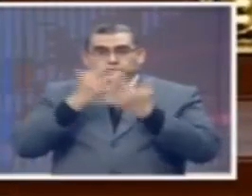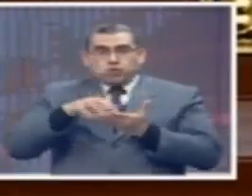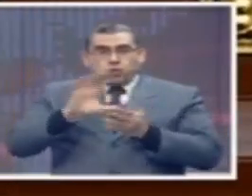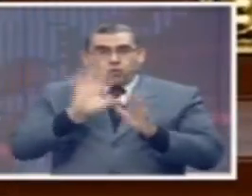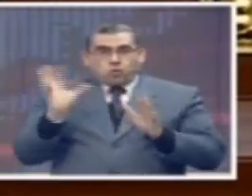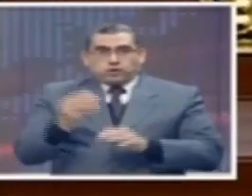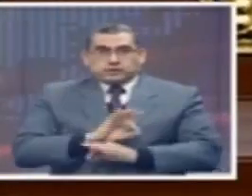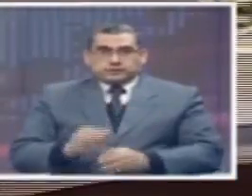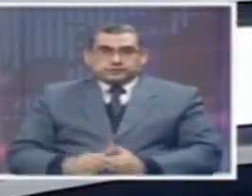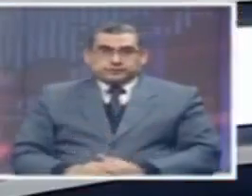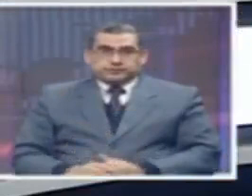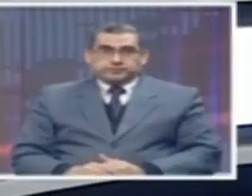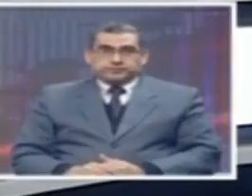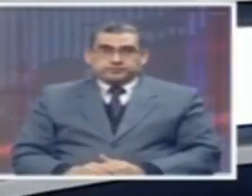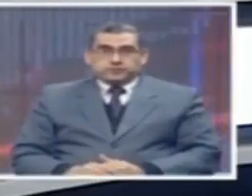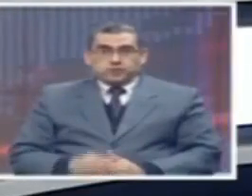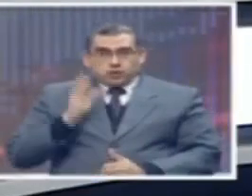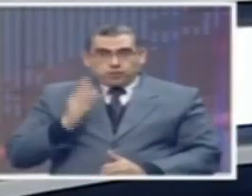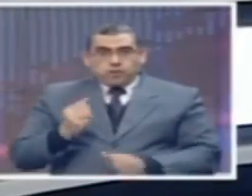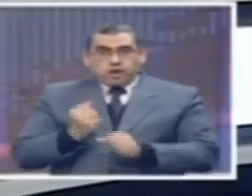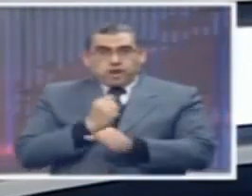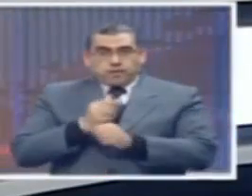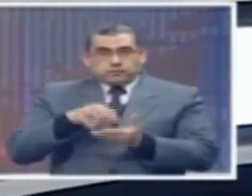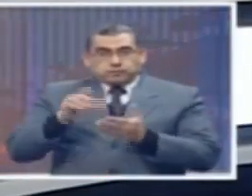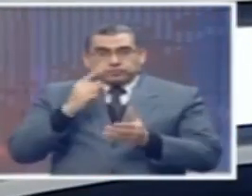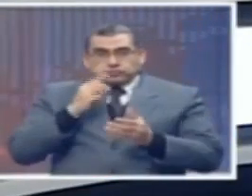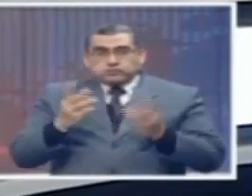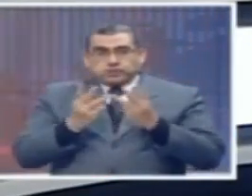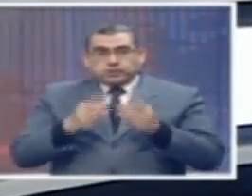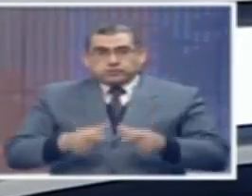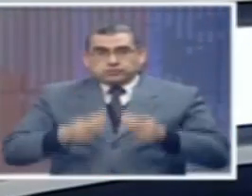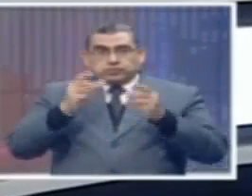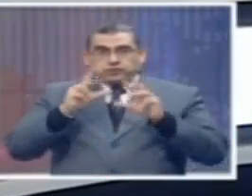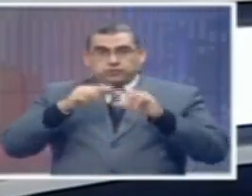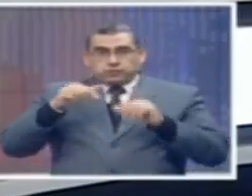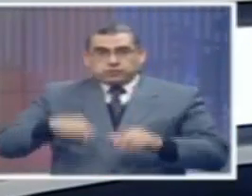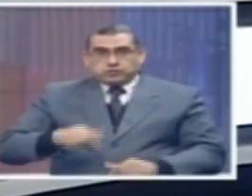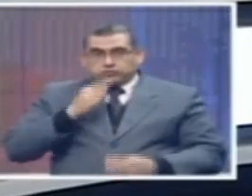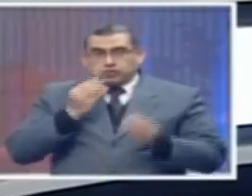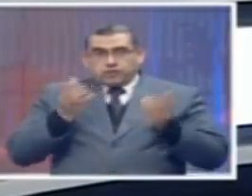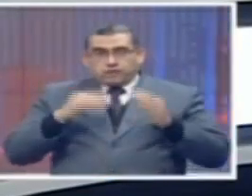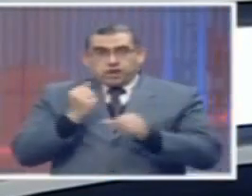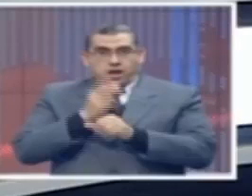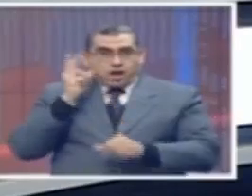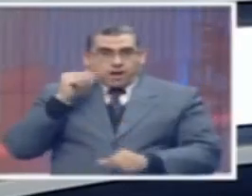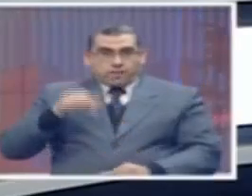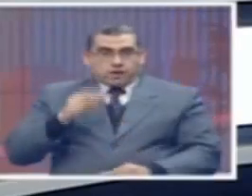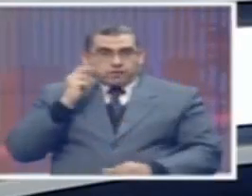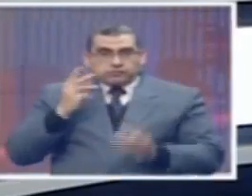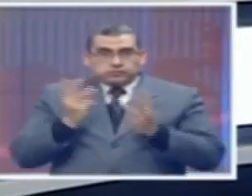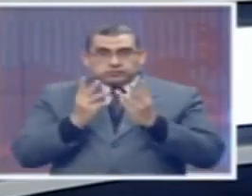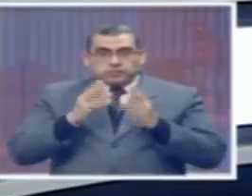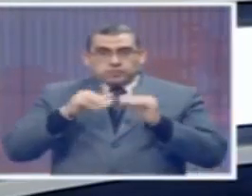القطاع. كما يمكنكم متابعة البث الحي لنشراتنا وبرامجنا والمزيد من الأخبار عبر